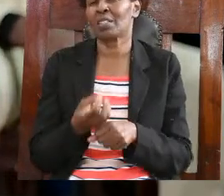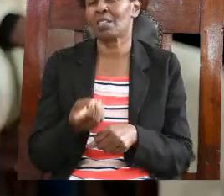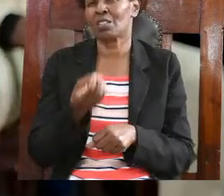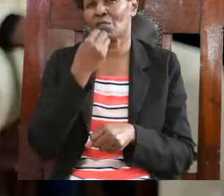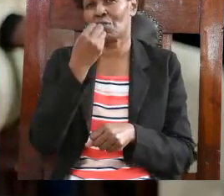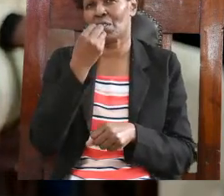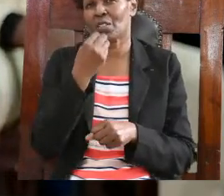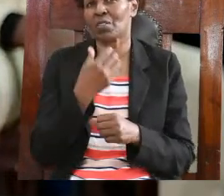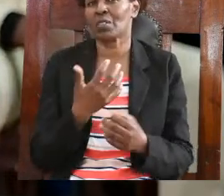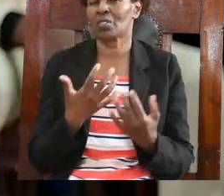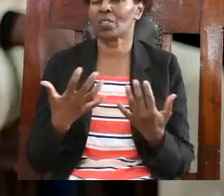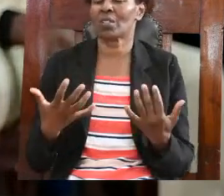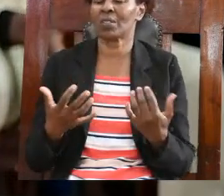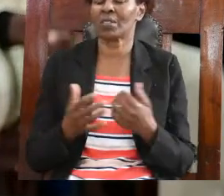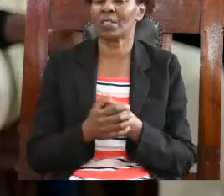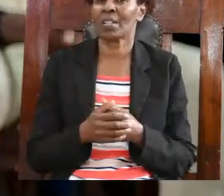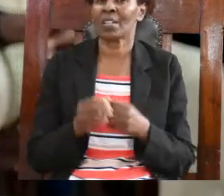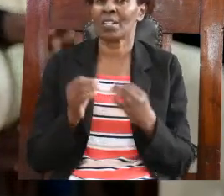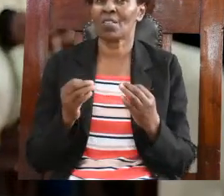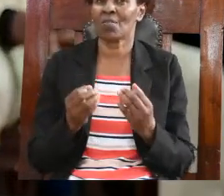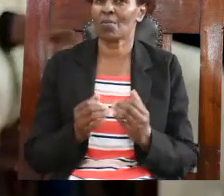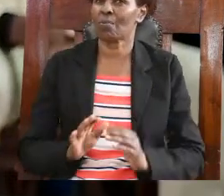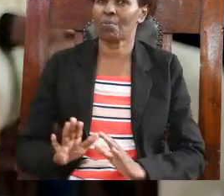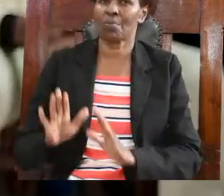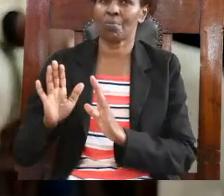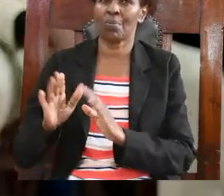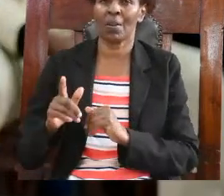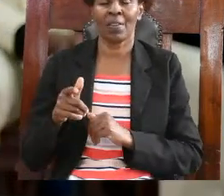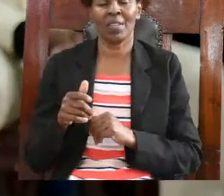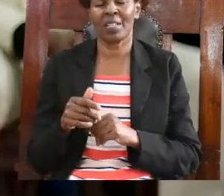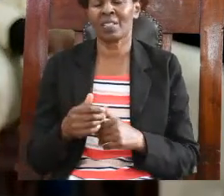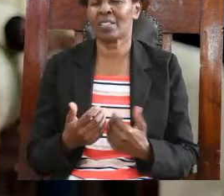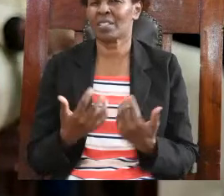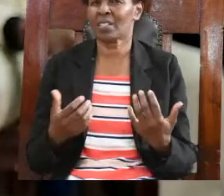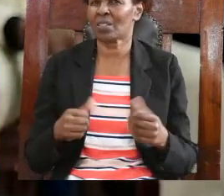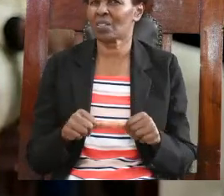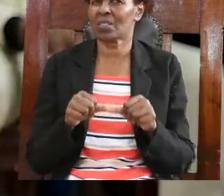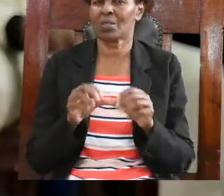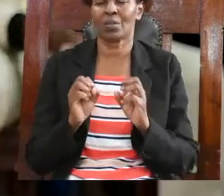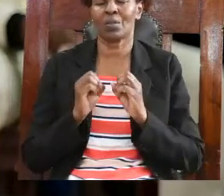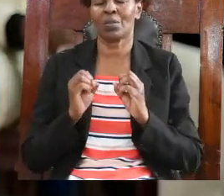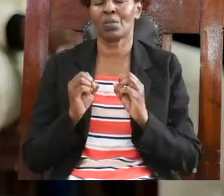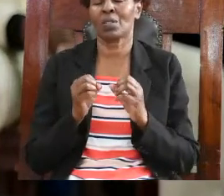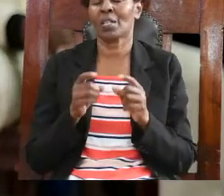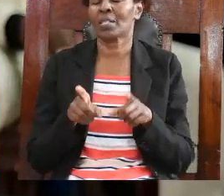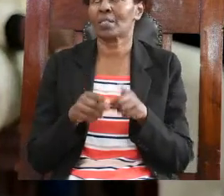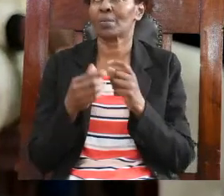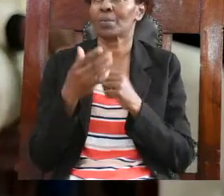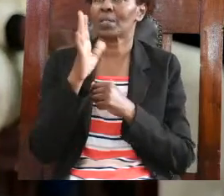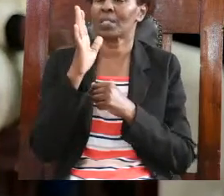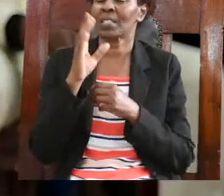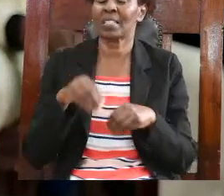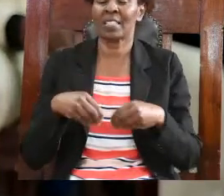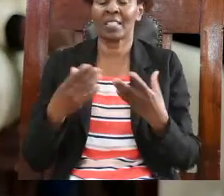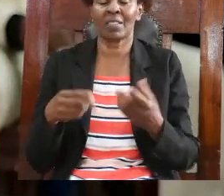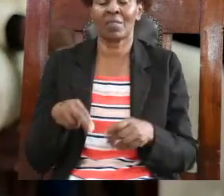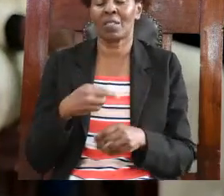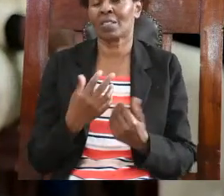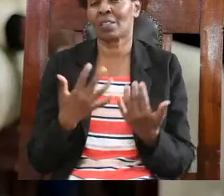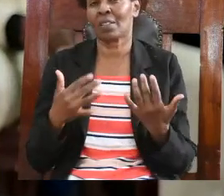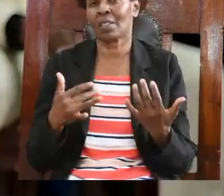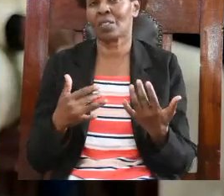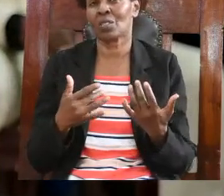ama sivyo? Sababu najua ukimwatilia yule mtoto hataendelea. Naye Mungu ametupatia